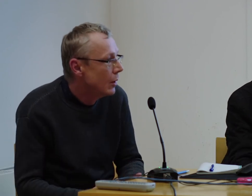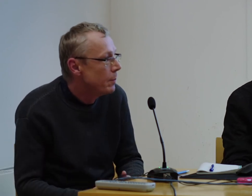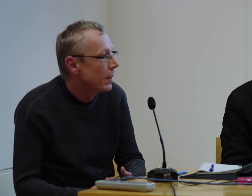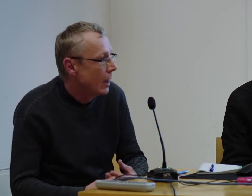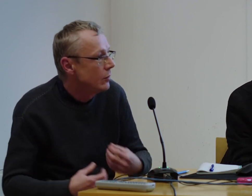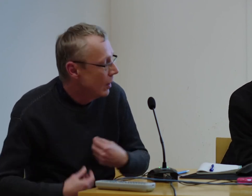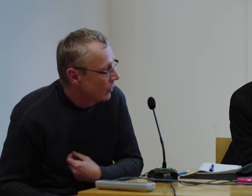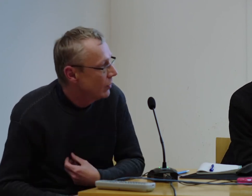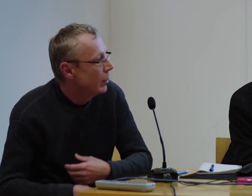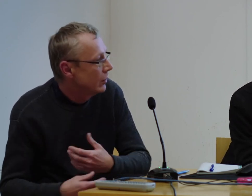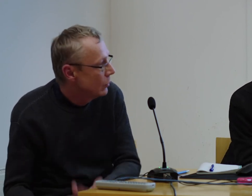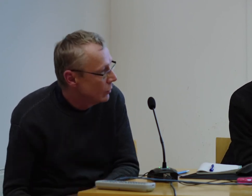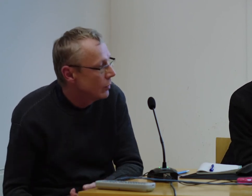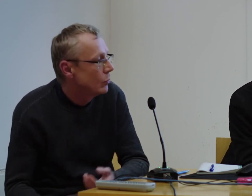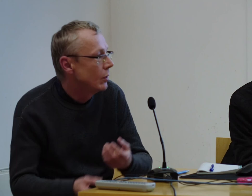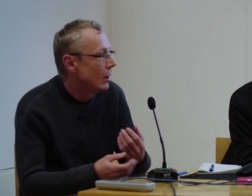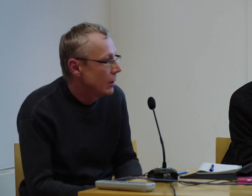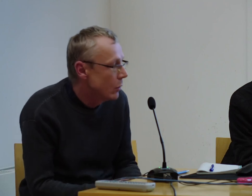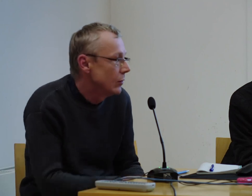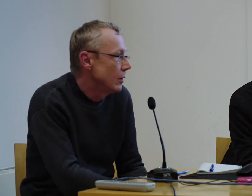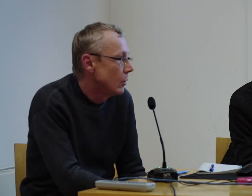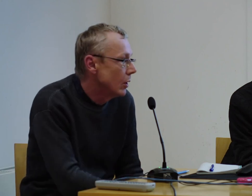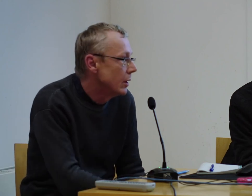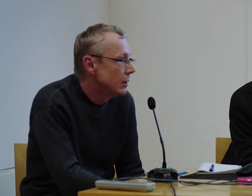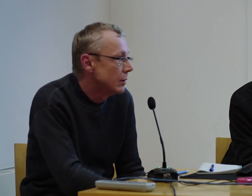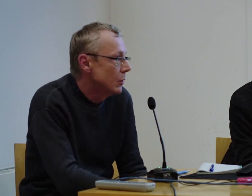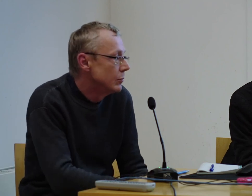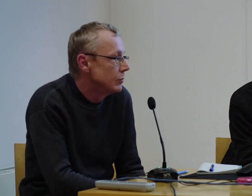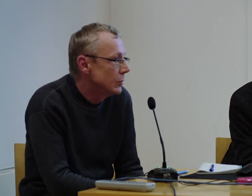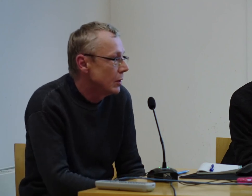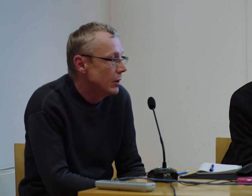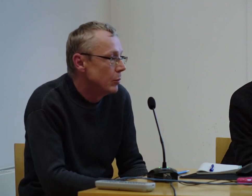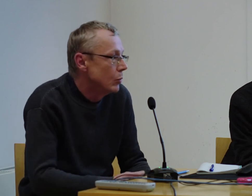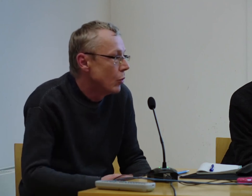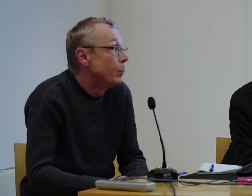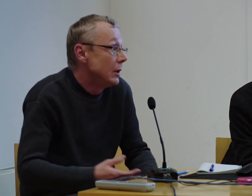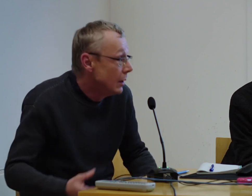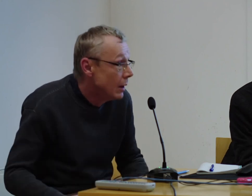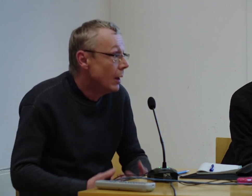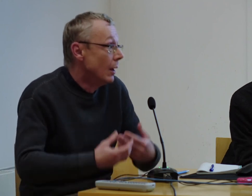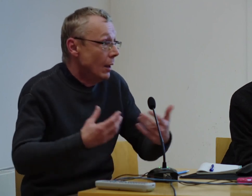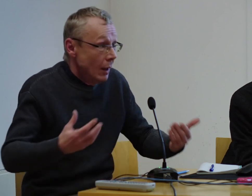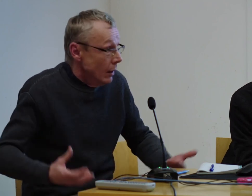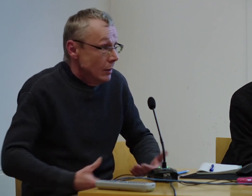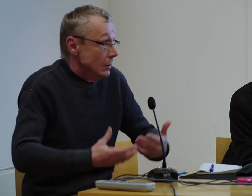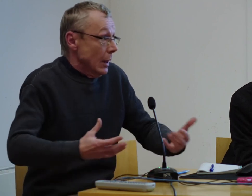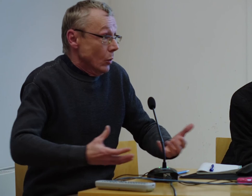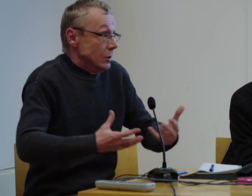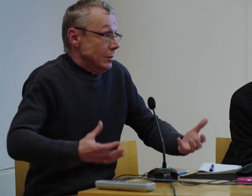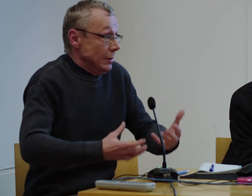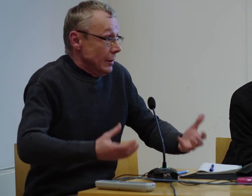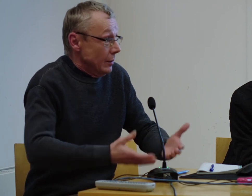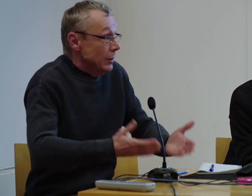nebudu ani sám za sebe, ani za tu instituci, ani jako asi ani kolegyně jako v Ostravě nebudou schopný